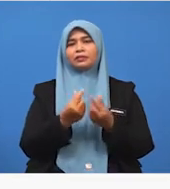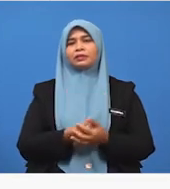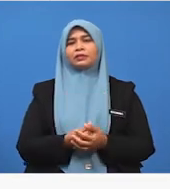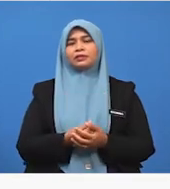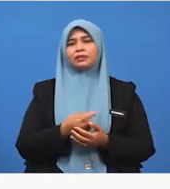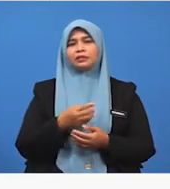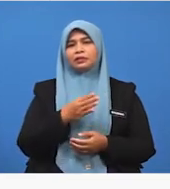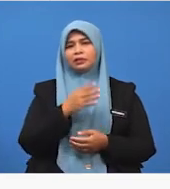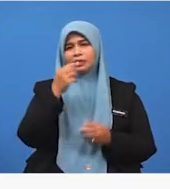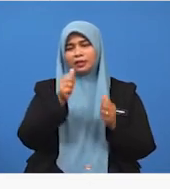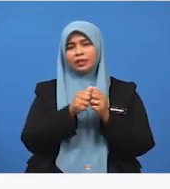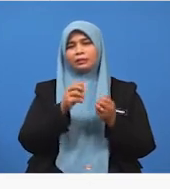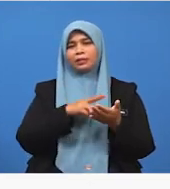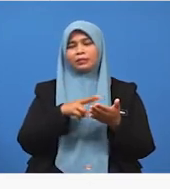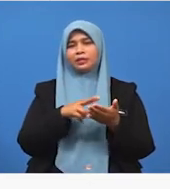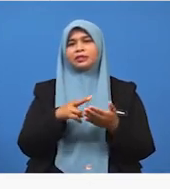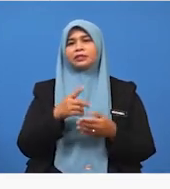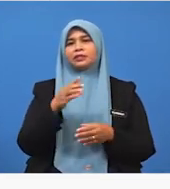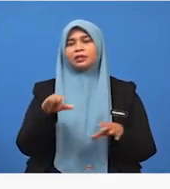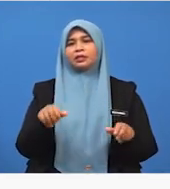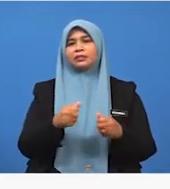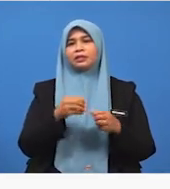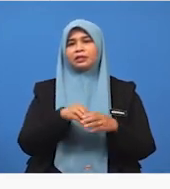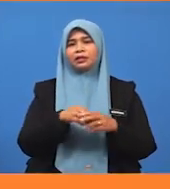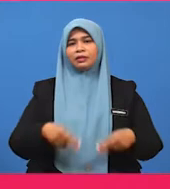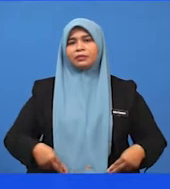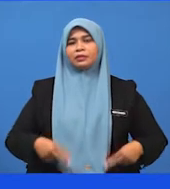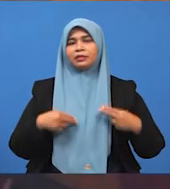dan mengamalkan dalam kehidupan harian.